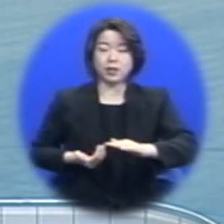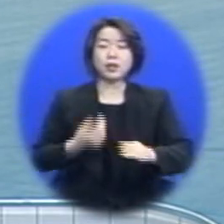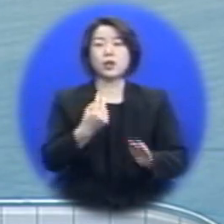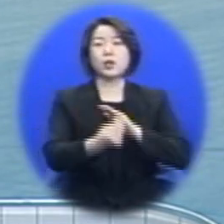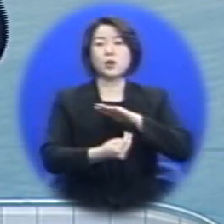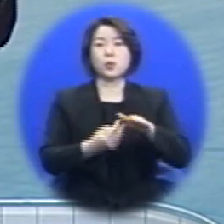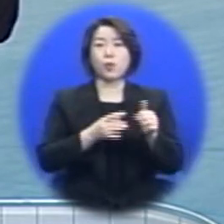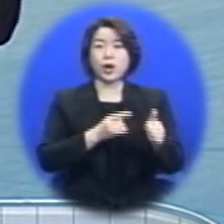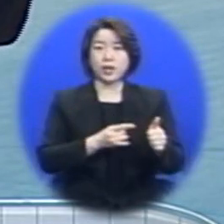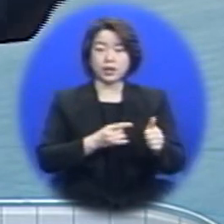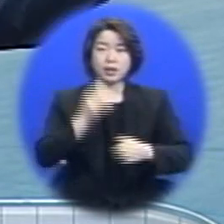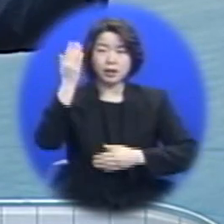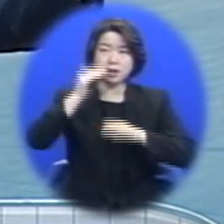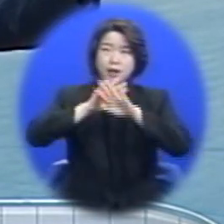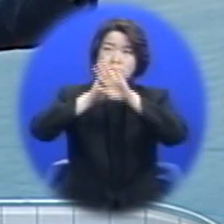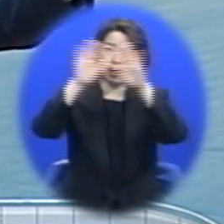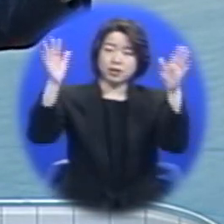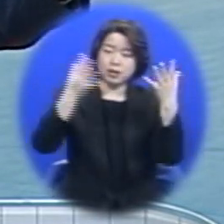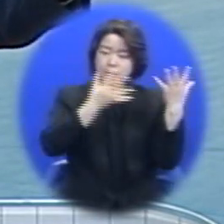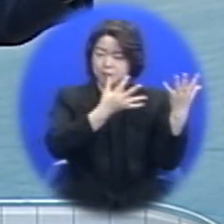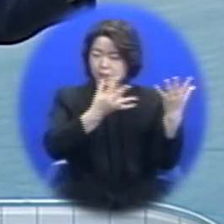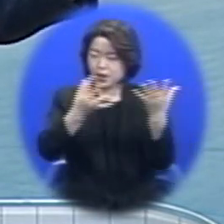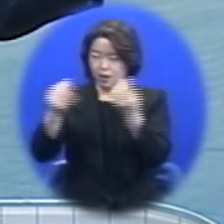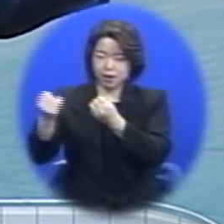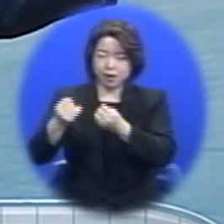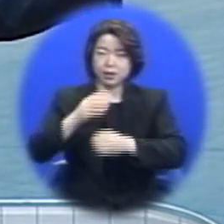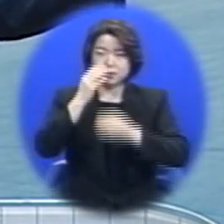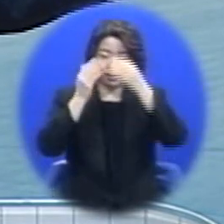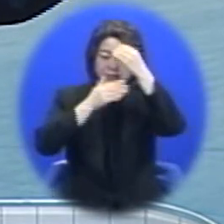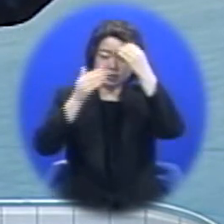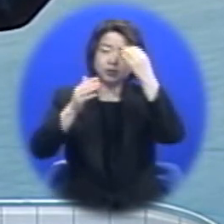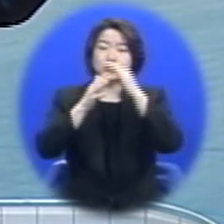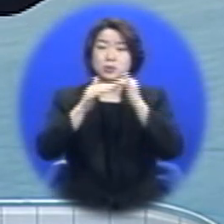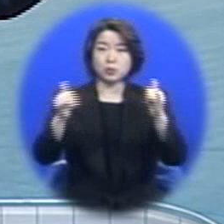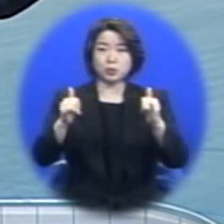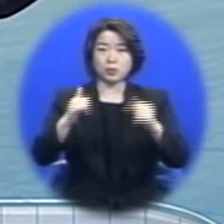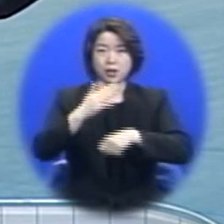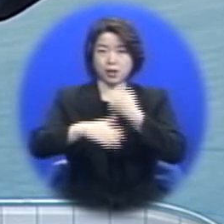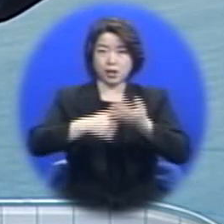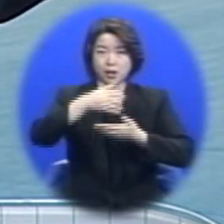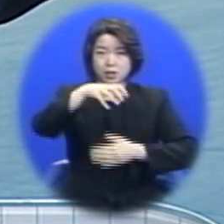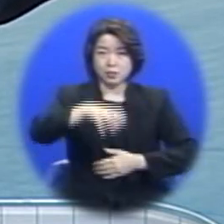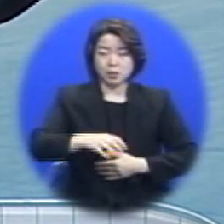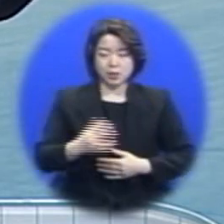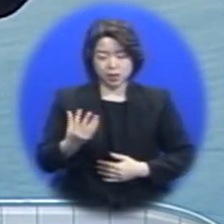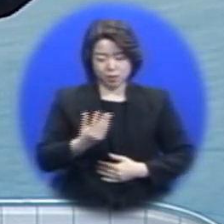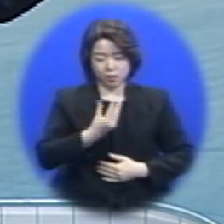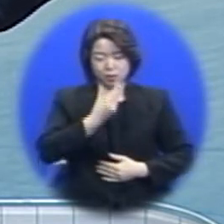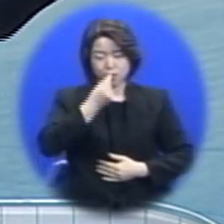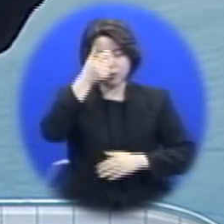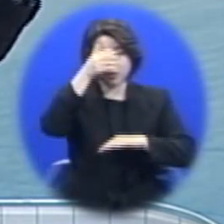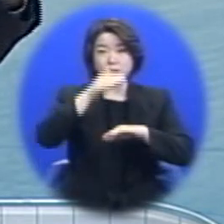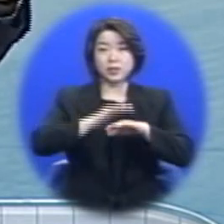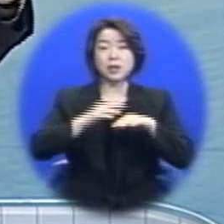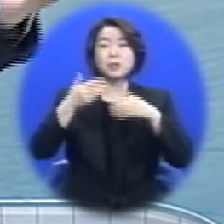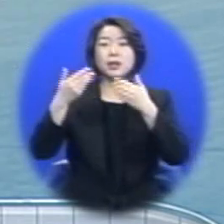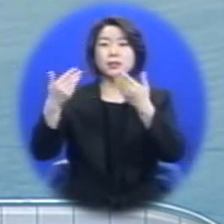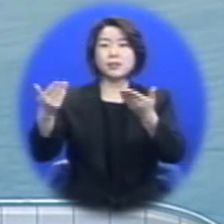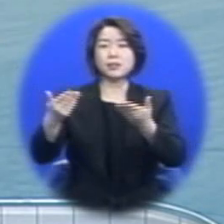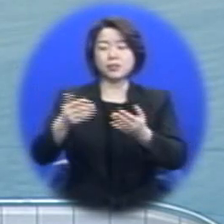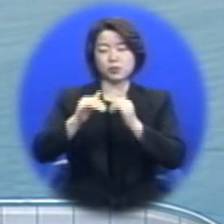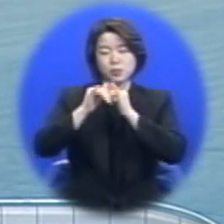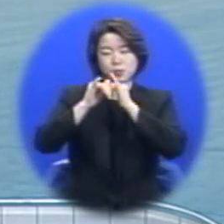요한에게 하늘의 수많은 성도들이 하나님 앞에 거룩한 예배를 드리는 장엄한 광경을